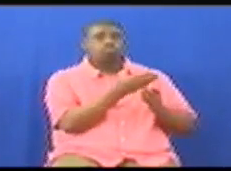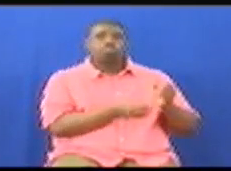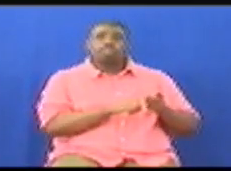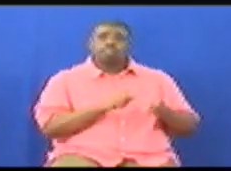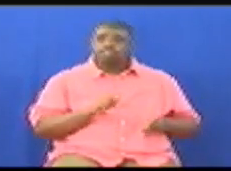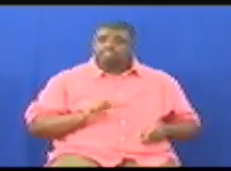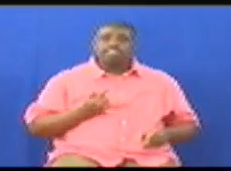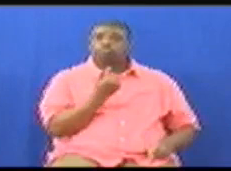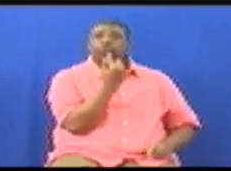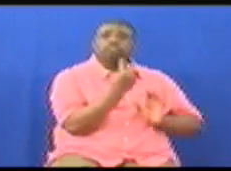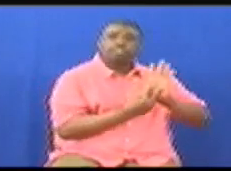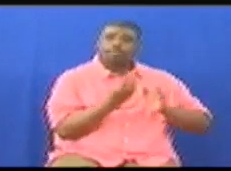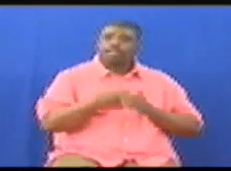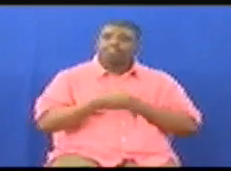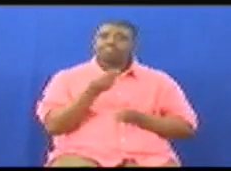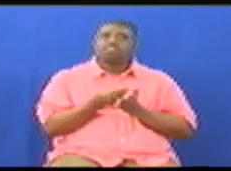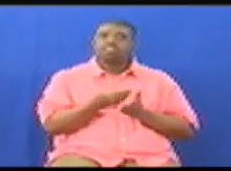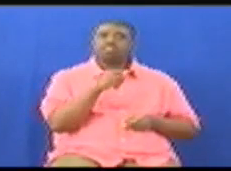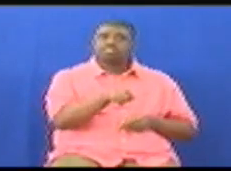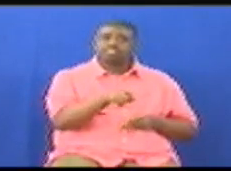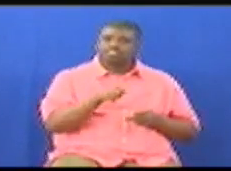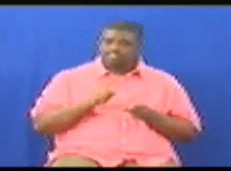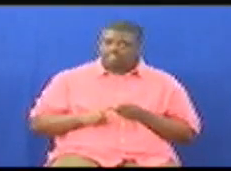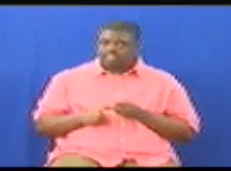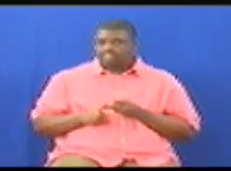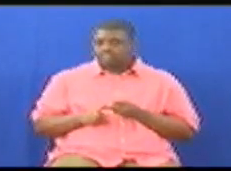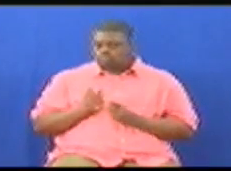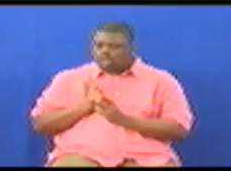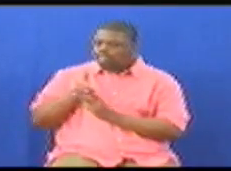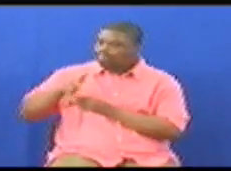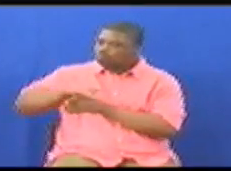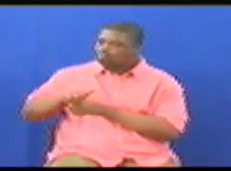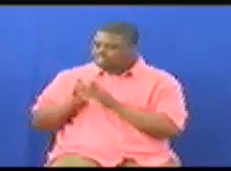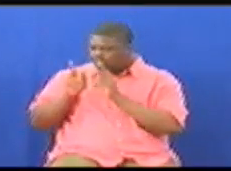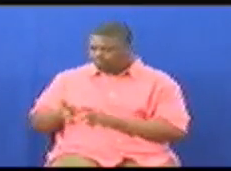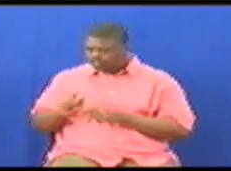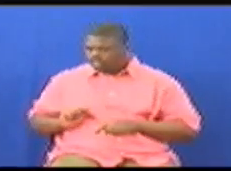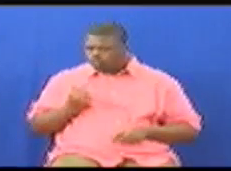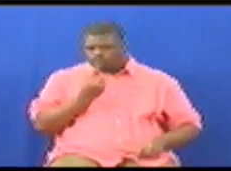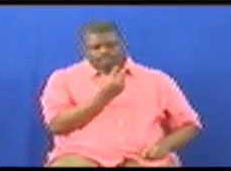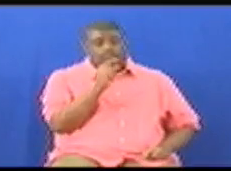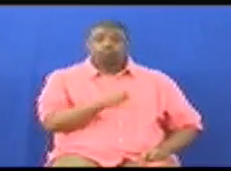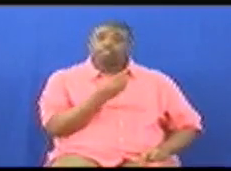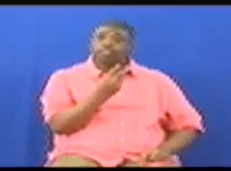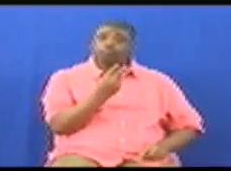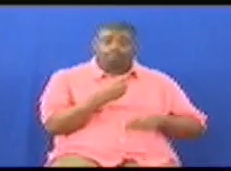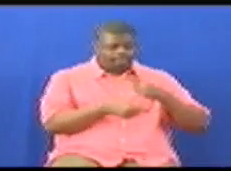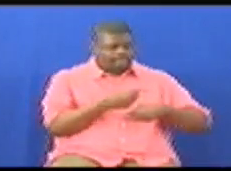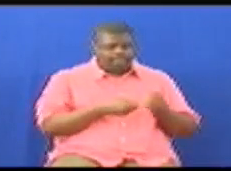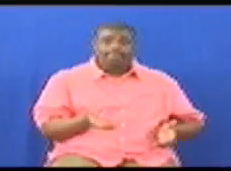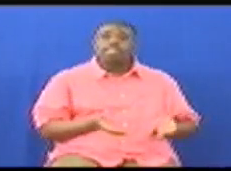7. Kati ya fedha hizo shilingi trilioni 4.7 ni kwa ajili ya matumizi ya kawaida na shilingi trilioni 2.3 ni kwa ajili ya miradi ya